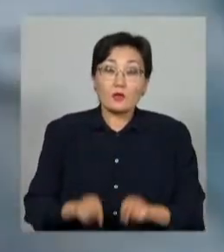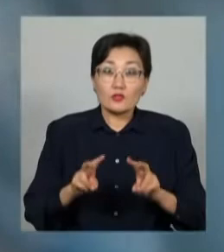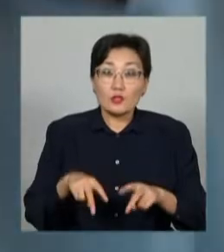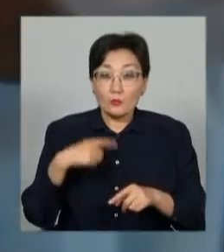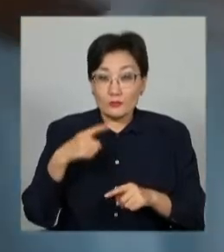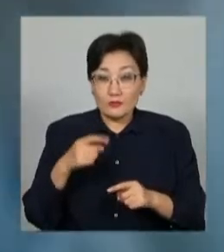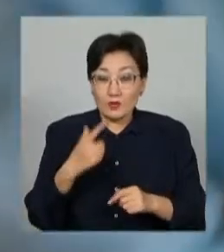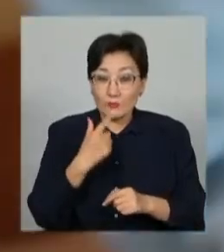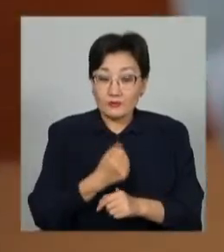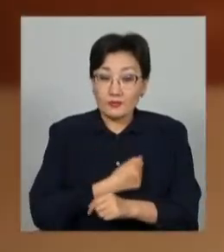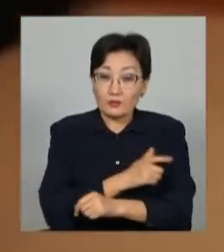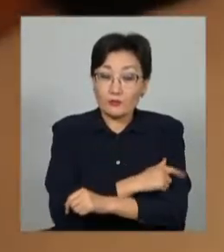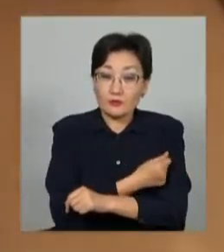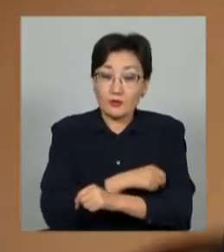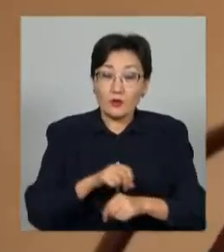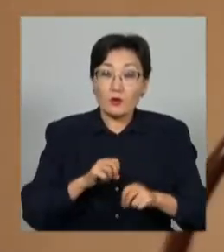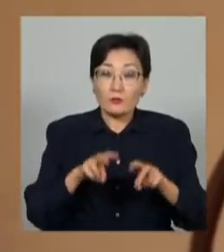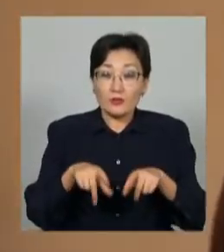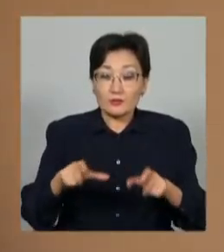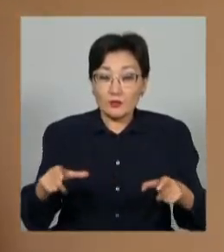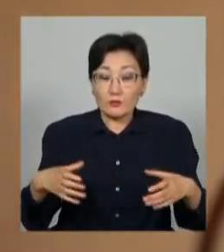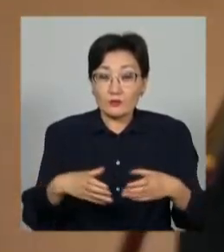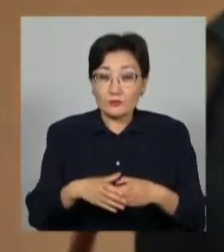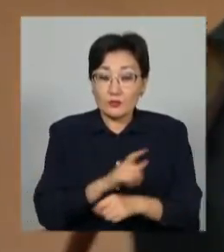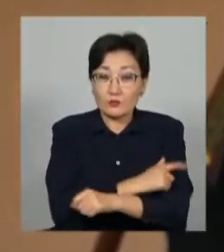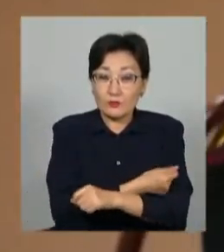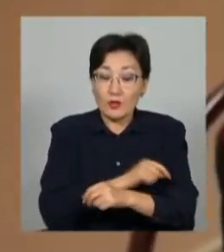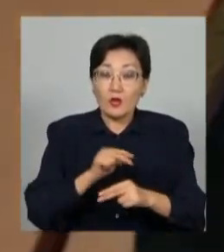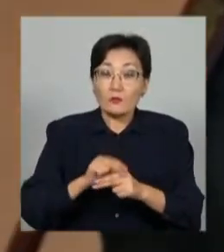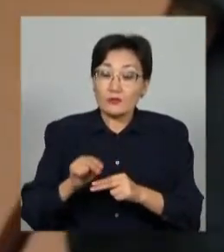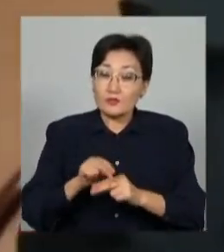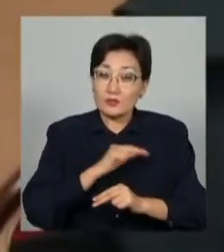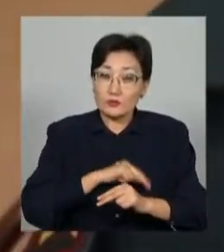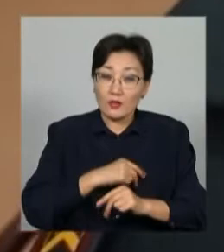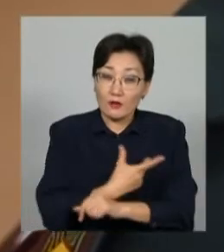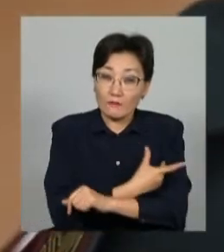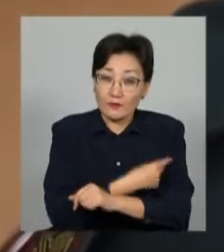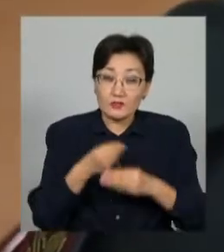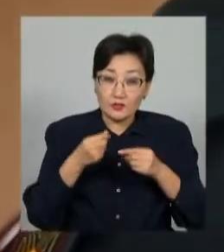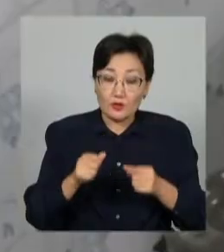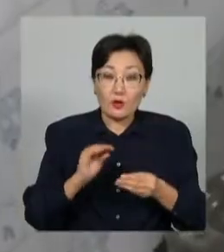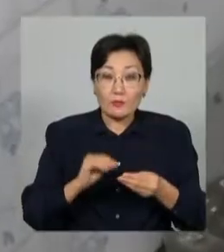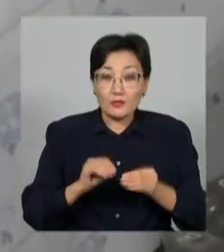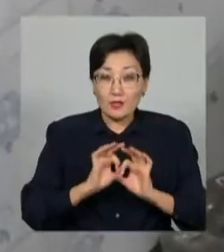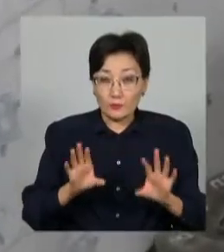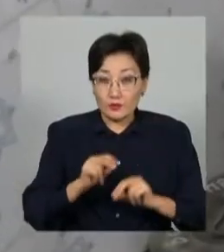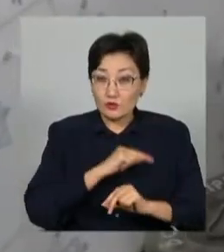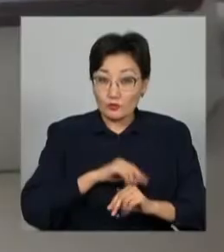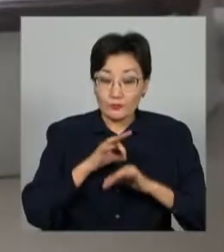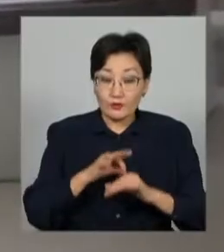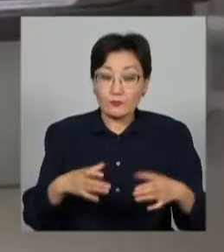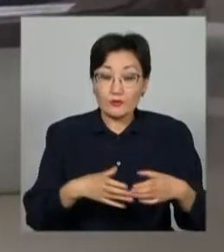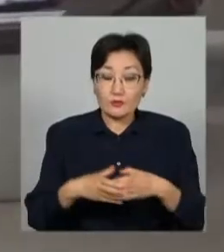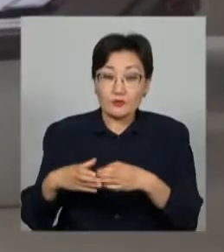Мамандардың сөзінше әскери медициналық персонал жеке құрам мен санитарлық ағарту жұмысын вакцина әсері жөнінде ұдайы түсіндіру жүргізіп отырады. Жеке